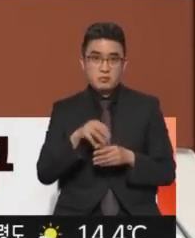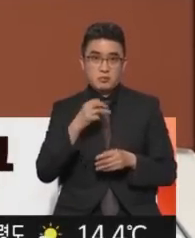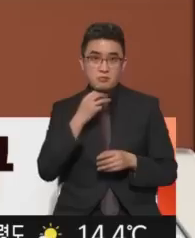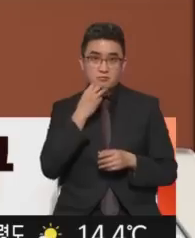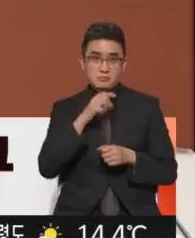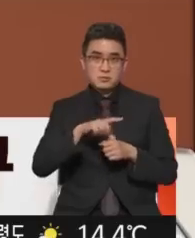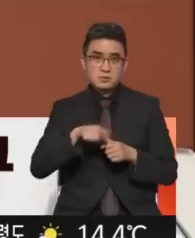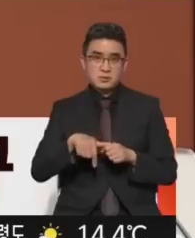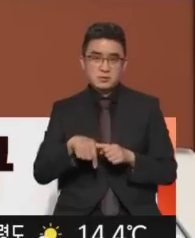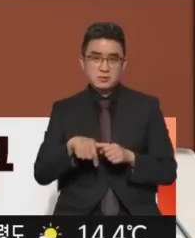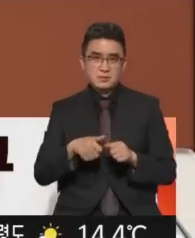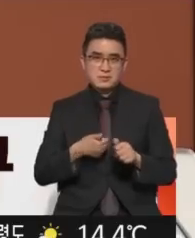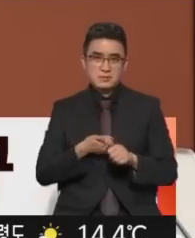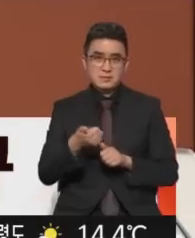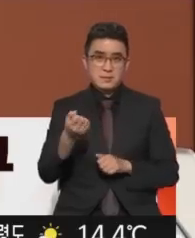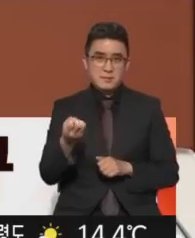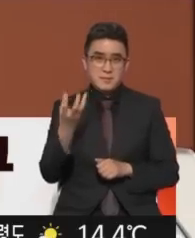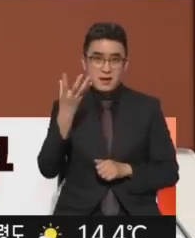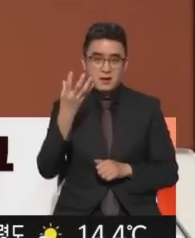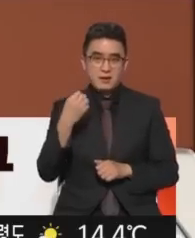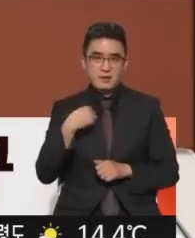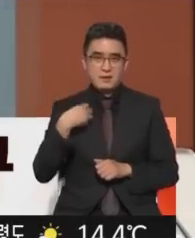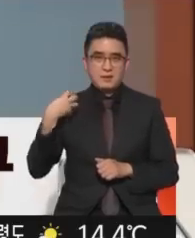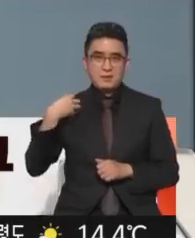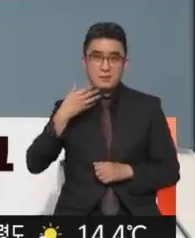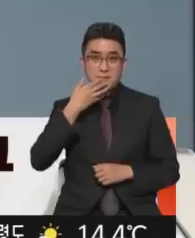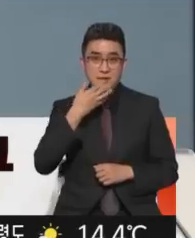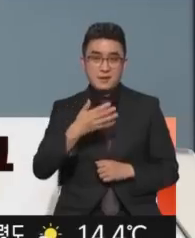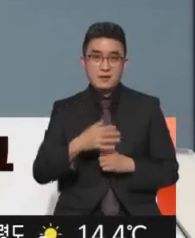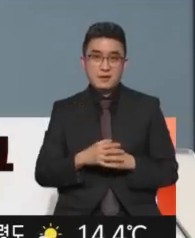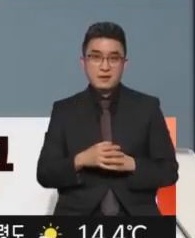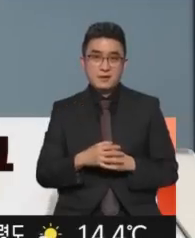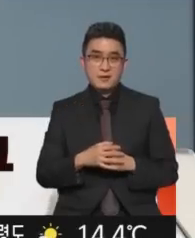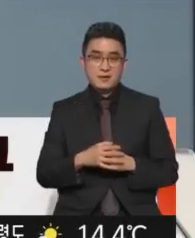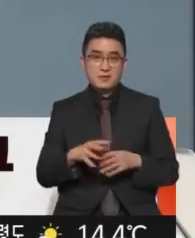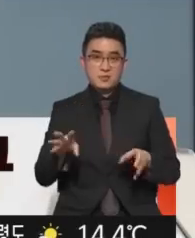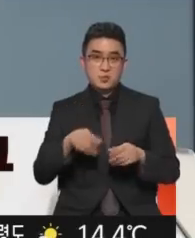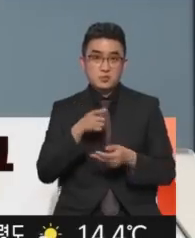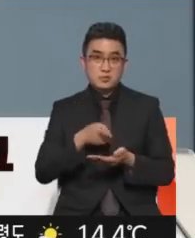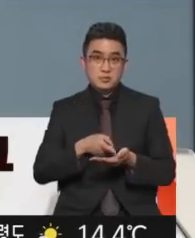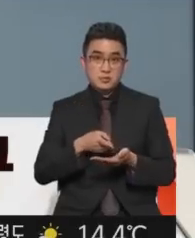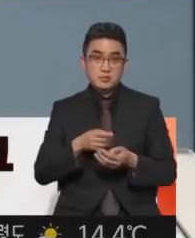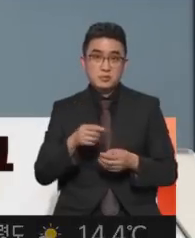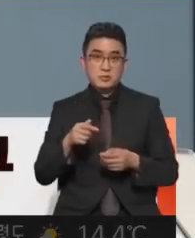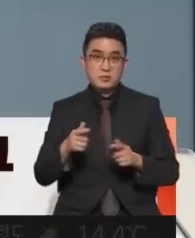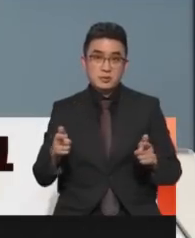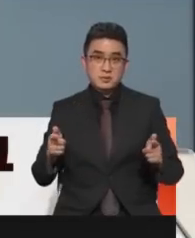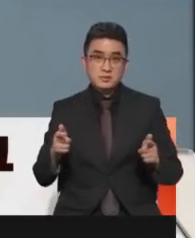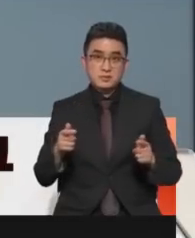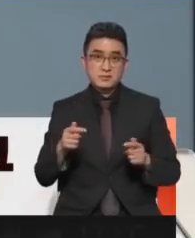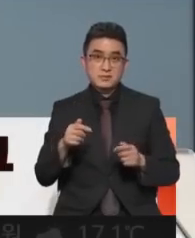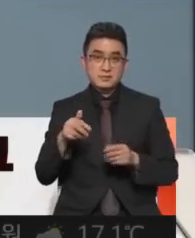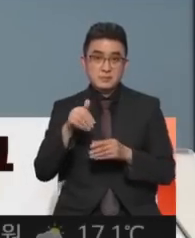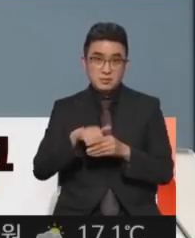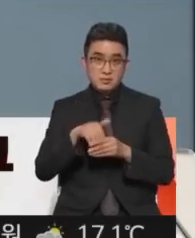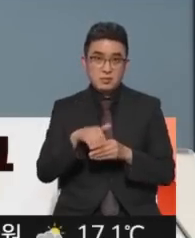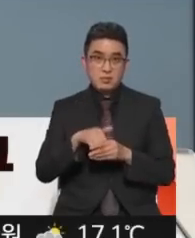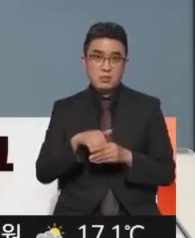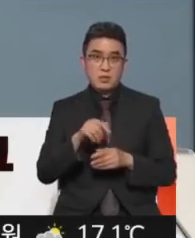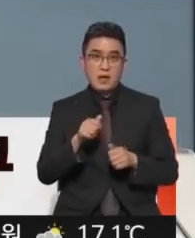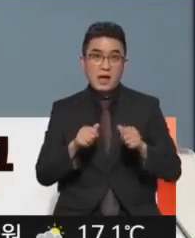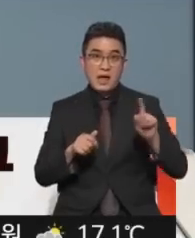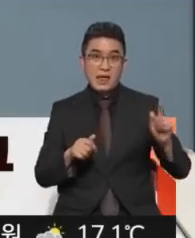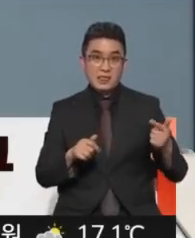이끌 적임자로 평가하기도 했는데요. 총선 출마설은 물론 당권 도전설까지 나오는 한동훈 법무장관을 향해서는